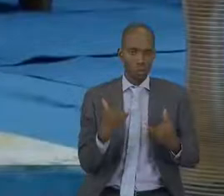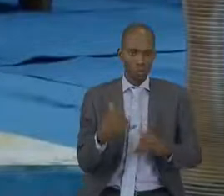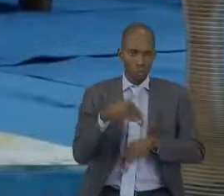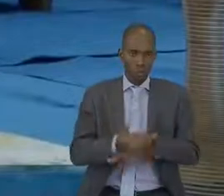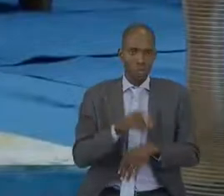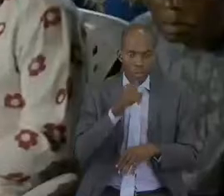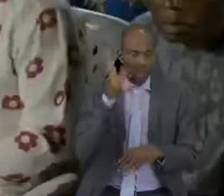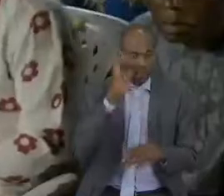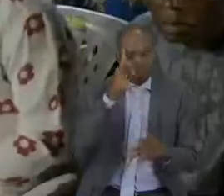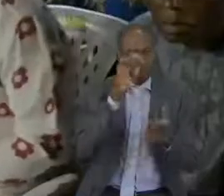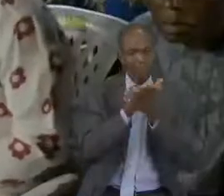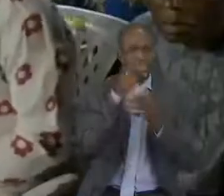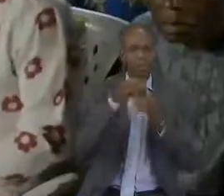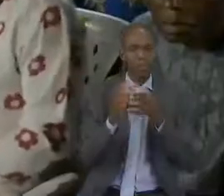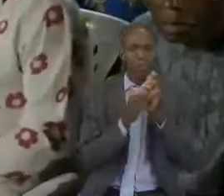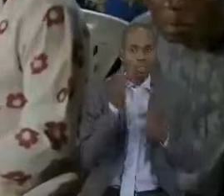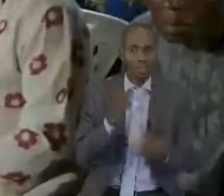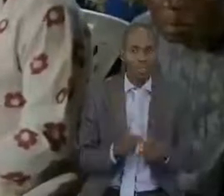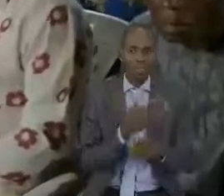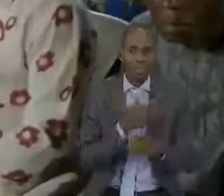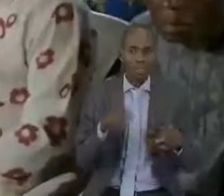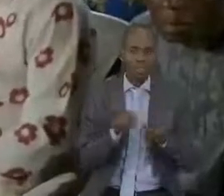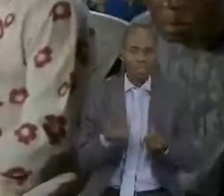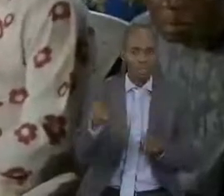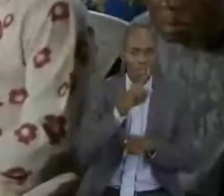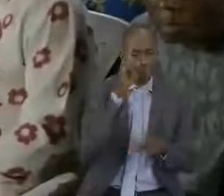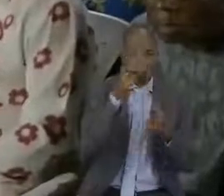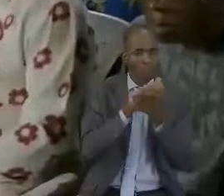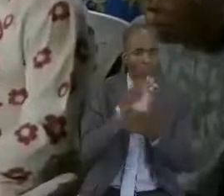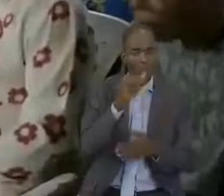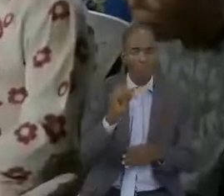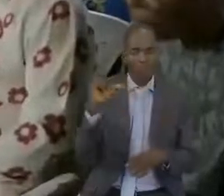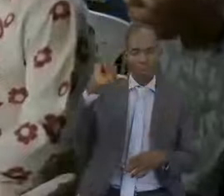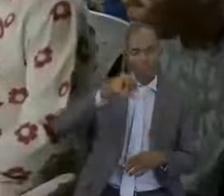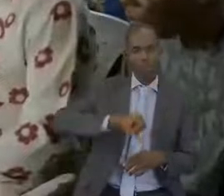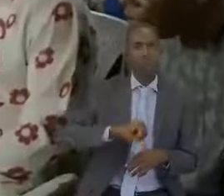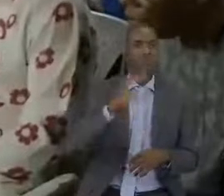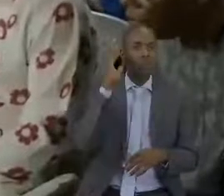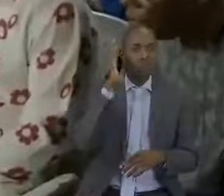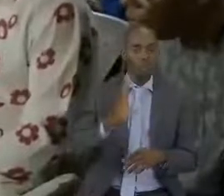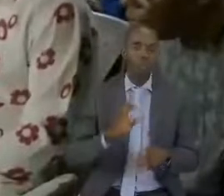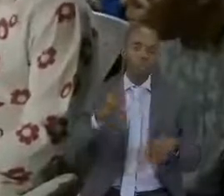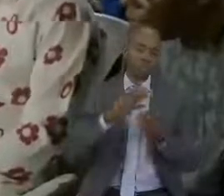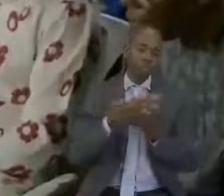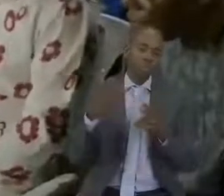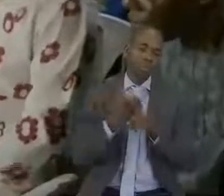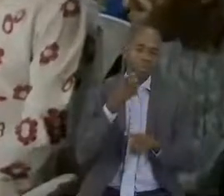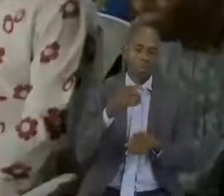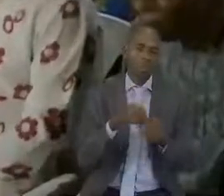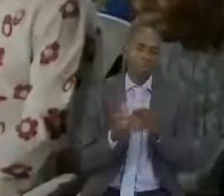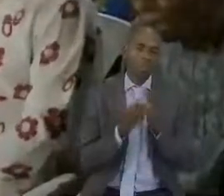croire. Et comme tu crois, la condamnation va passer. Il dit,